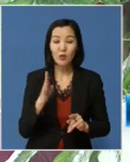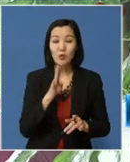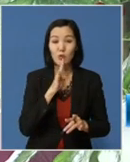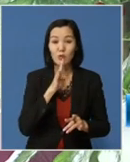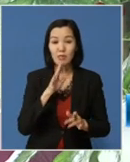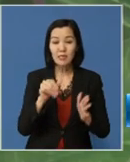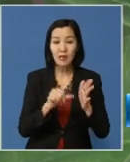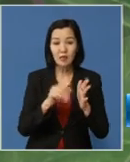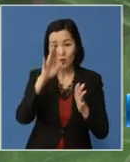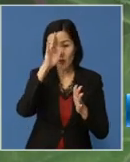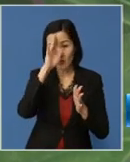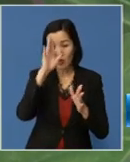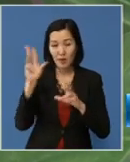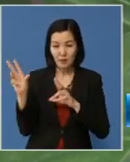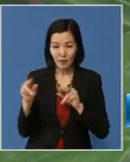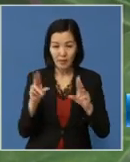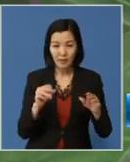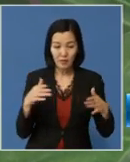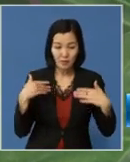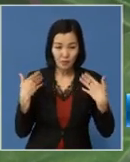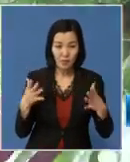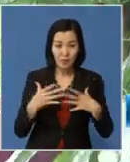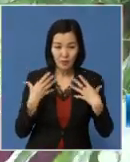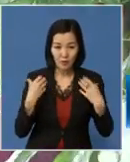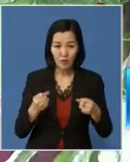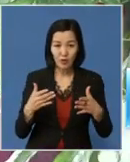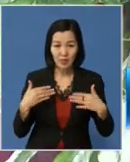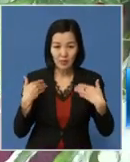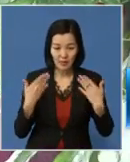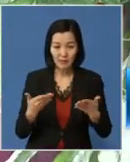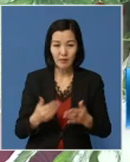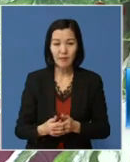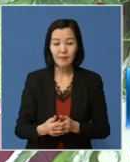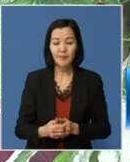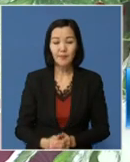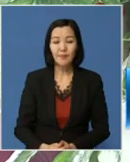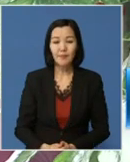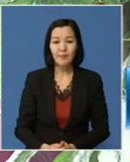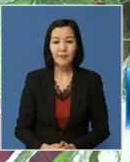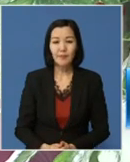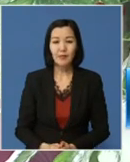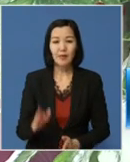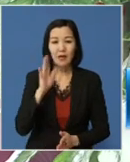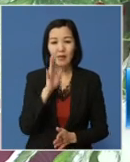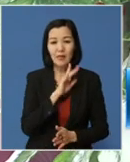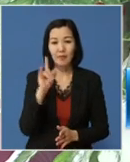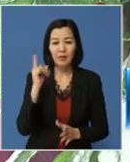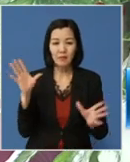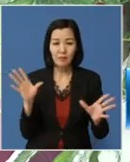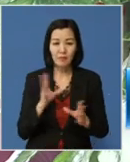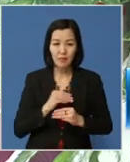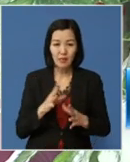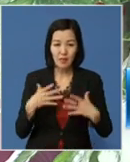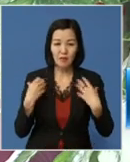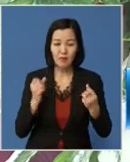6-ауы ұл бала. Бақытты болсын, аспаны ашық болсын, бейбіт заман болсын, тыныштық болсын, ана баласымен, бала анасымен